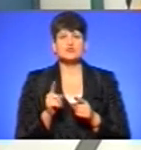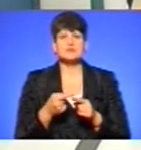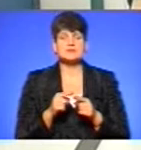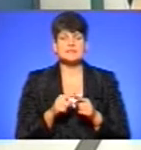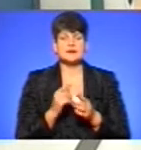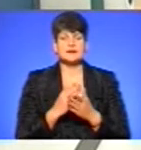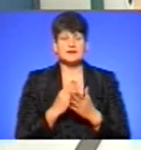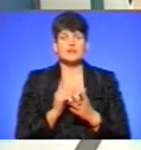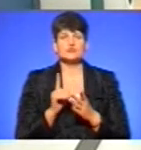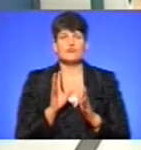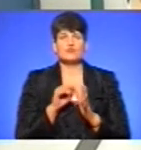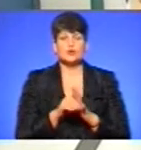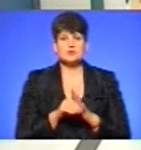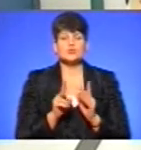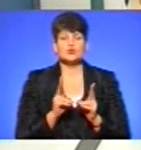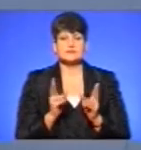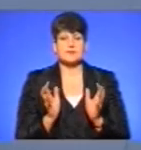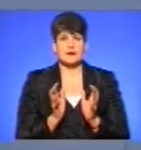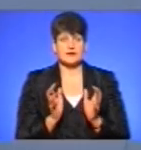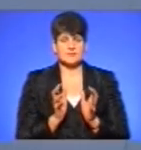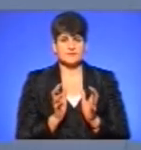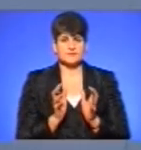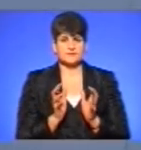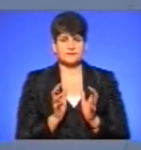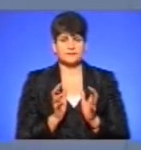вносяться, як вони там зберігаються? Дані